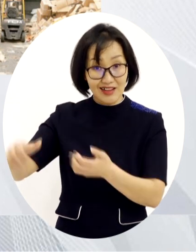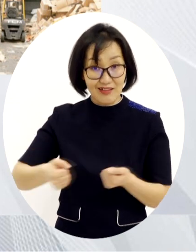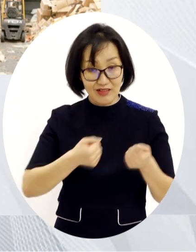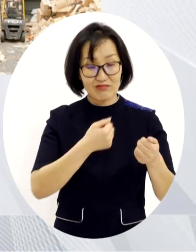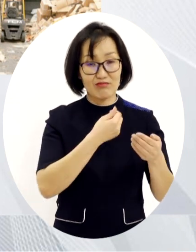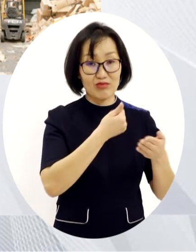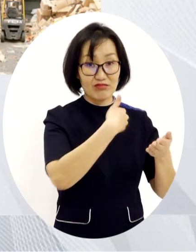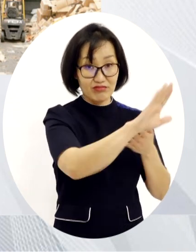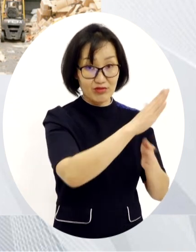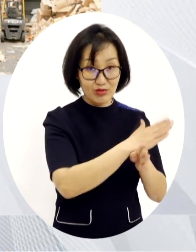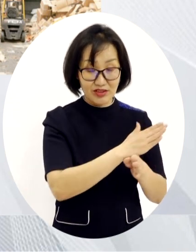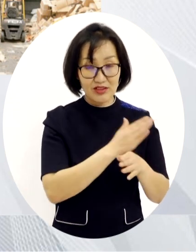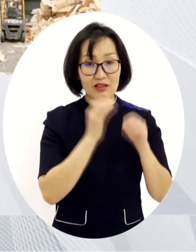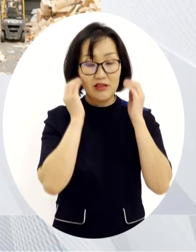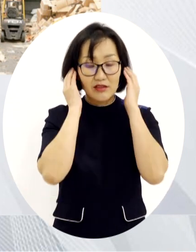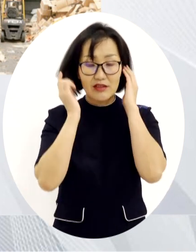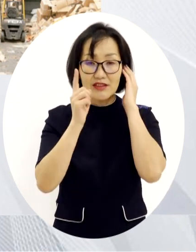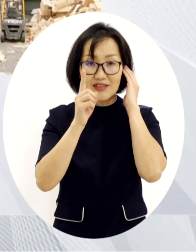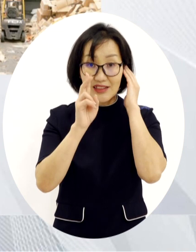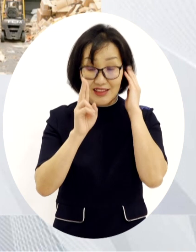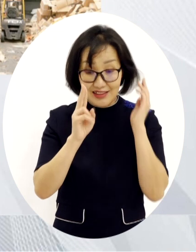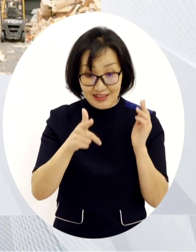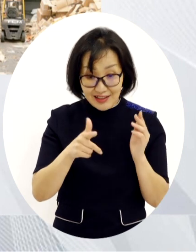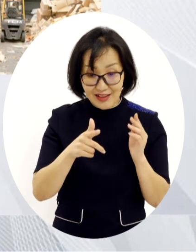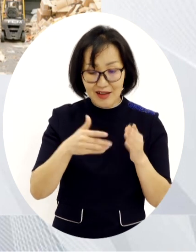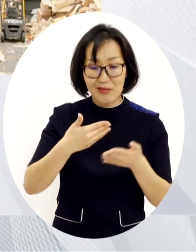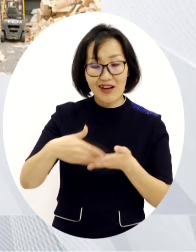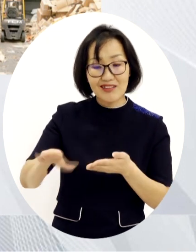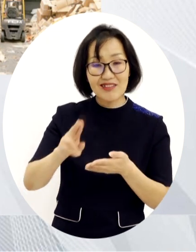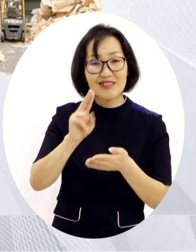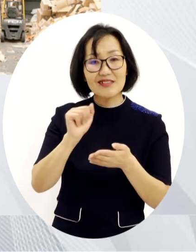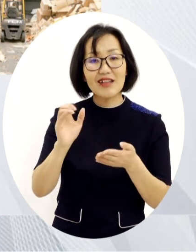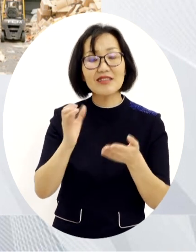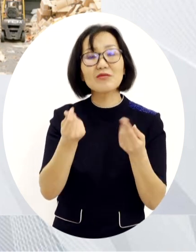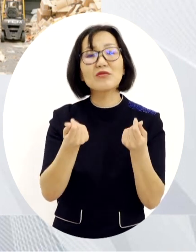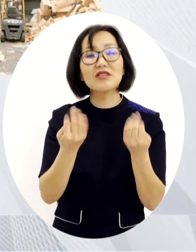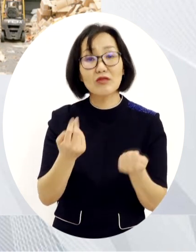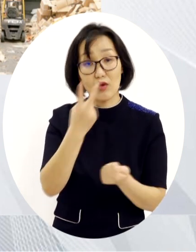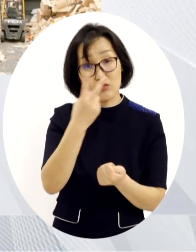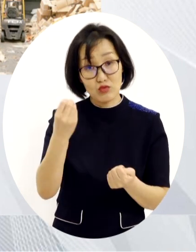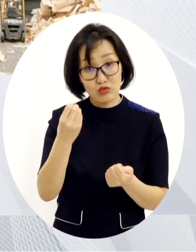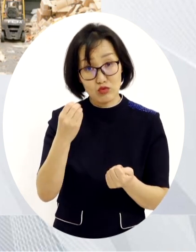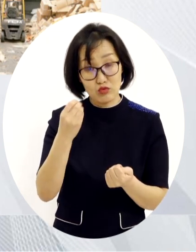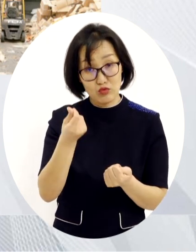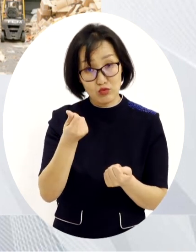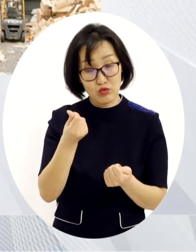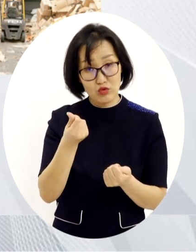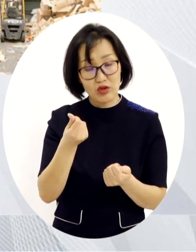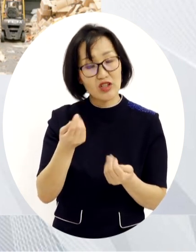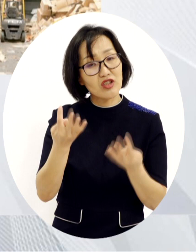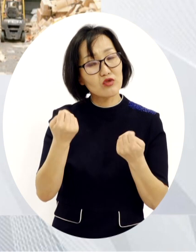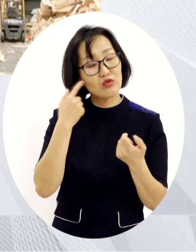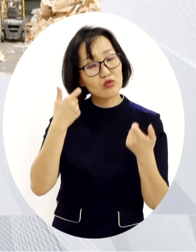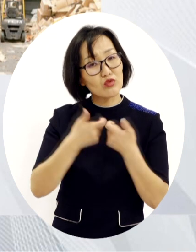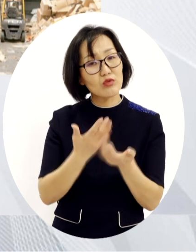1 кг хаягдл цаас 200 төгрөгийн үнэтэй бол хэдэн төгрөгтэй болсон бэ? Өснөгтэр